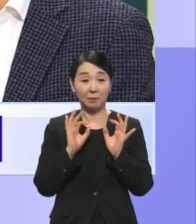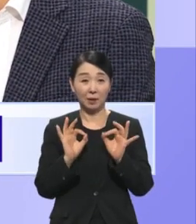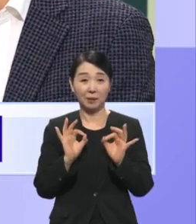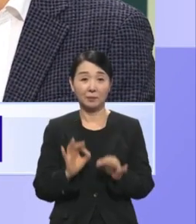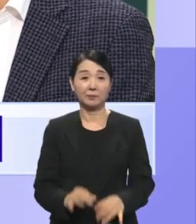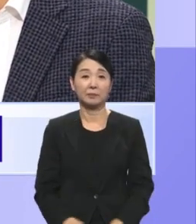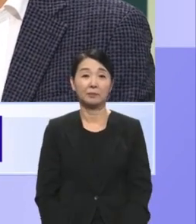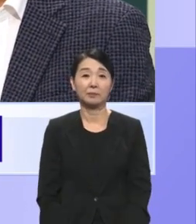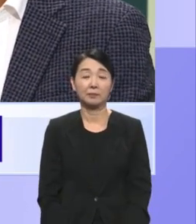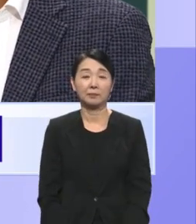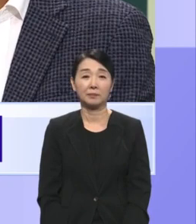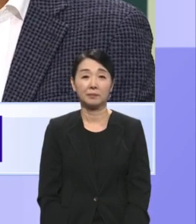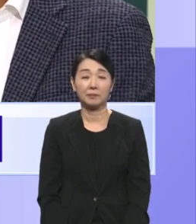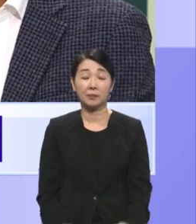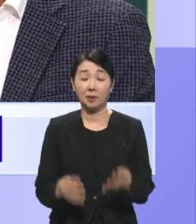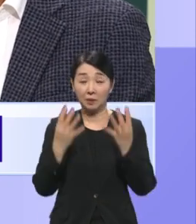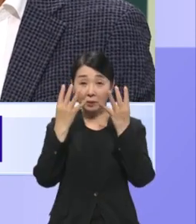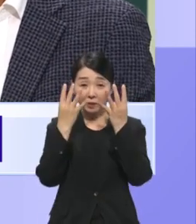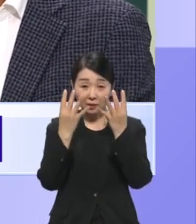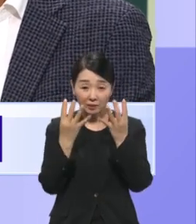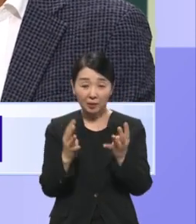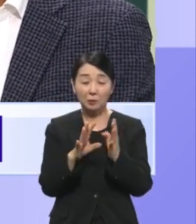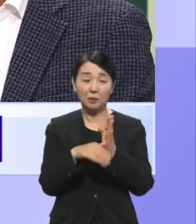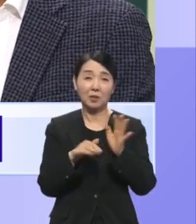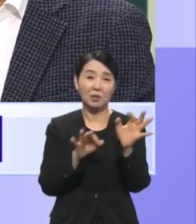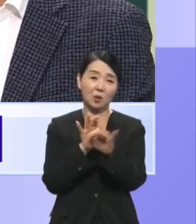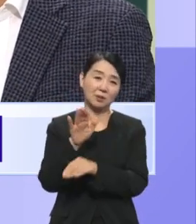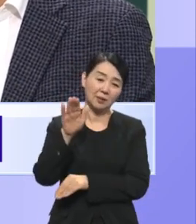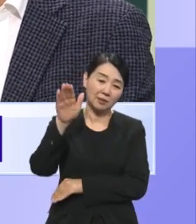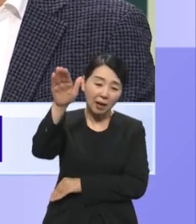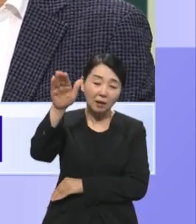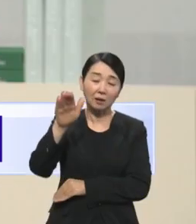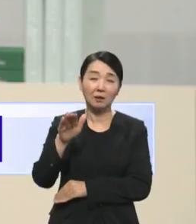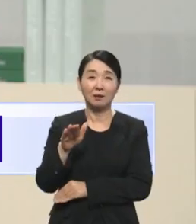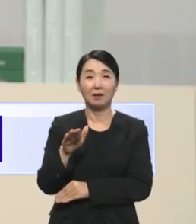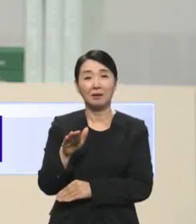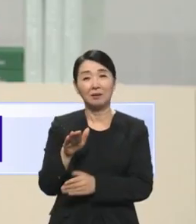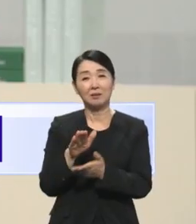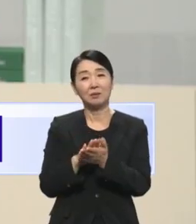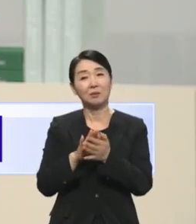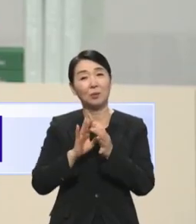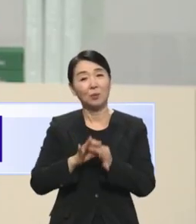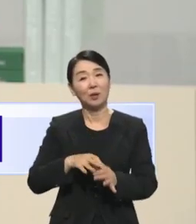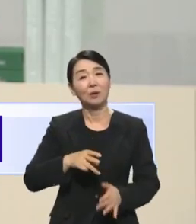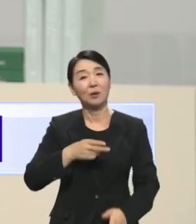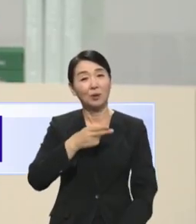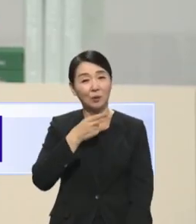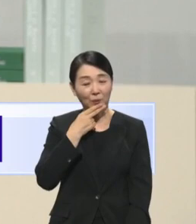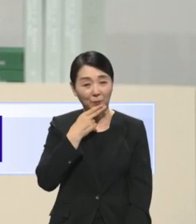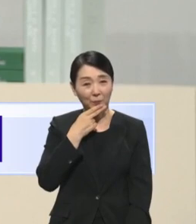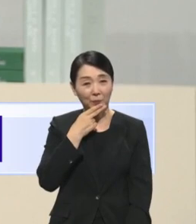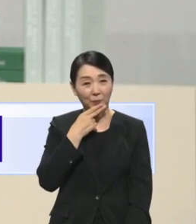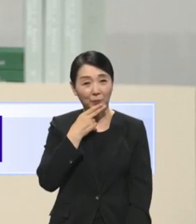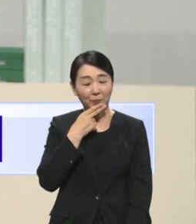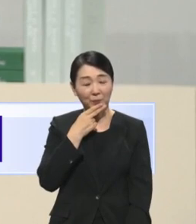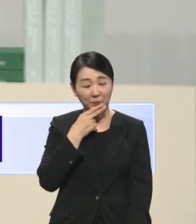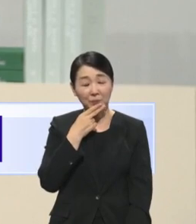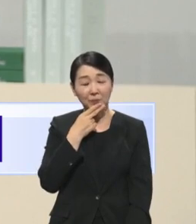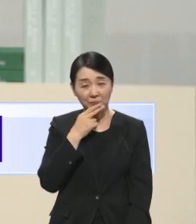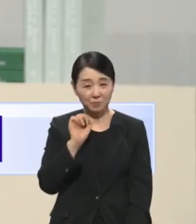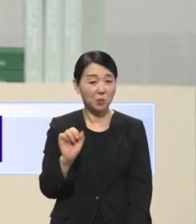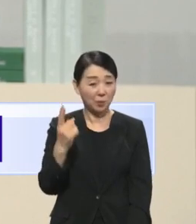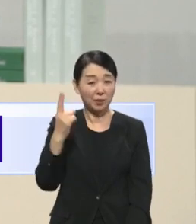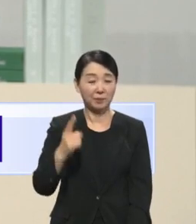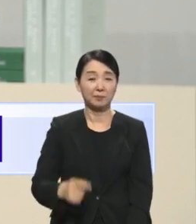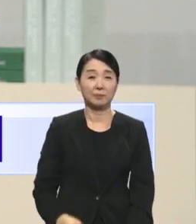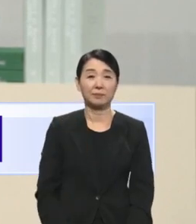이번 사면 복권에 취지인 경제 살리하고 직접적으로 관계가 없다는 점이 한 가지 의원이 아닐까 싶어요